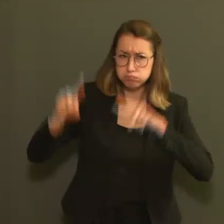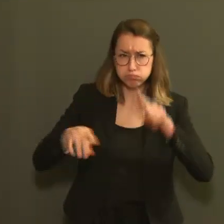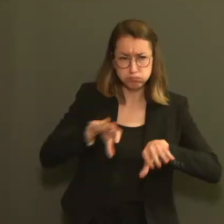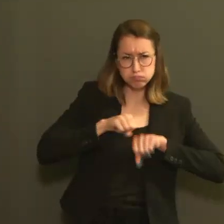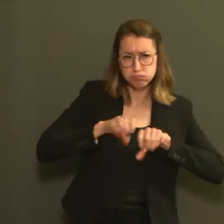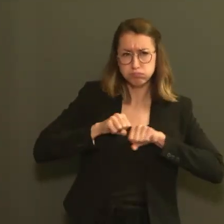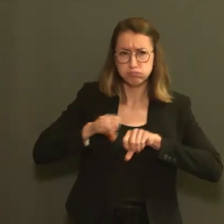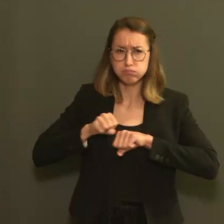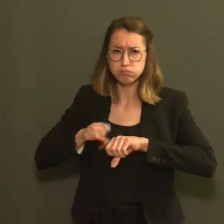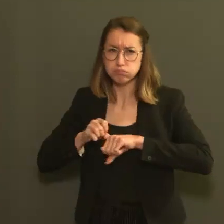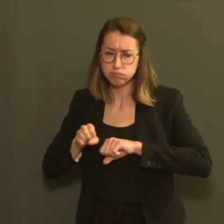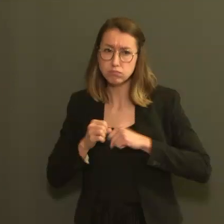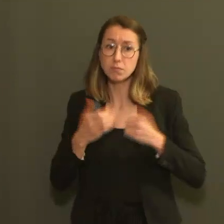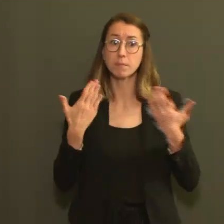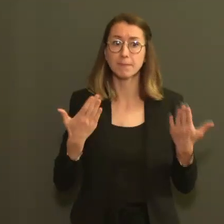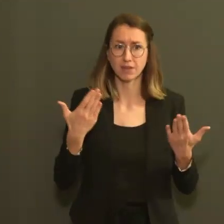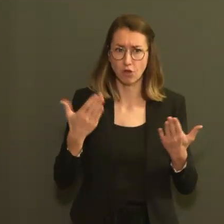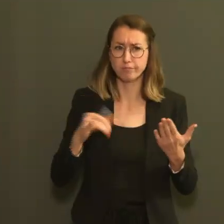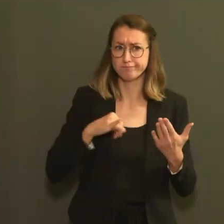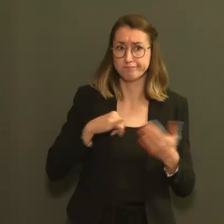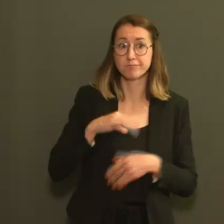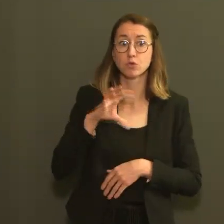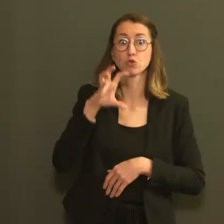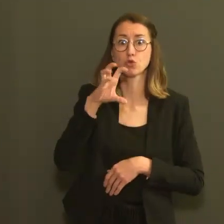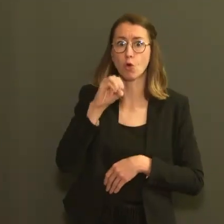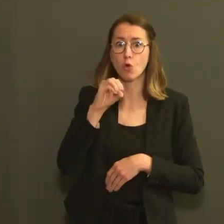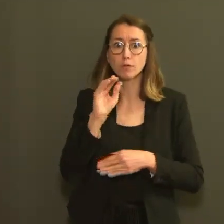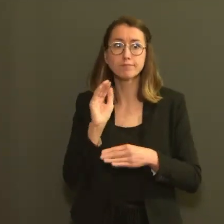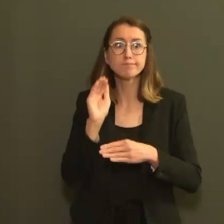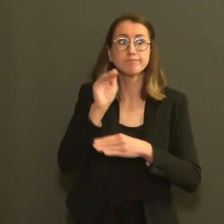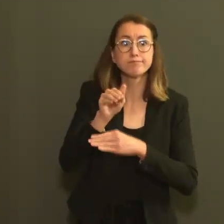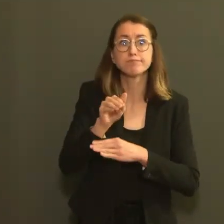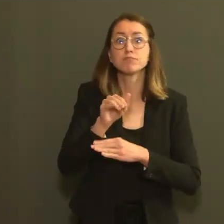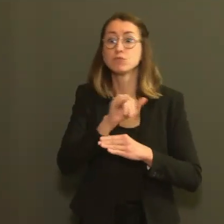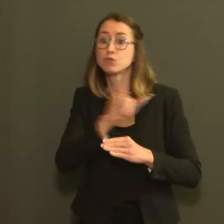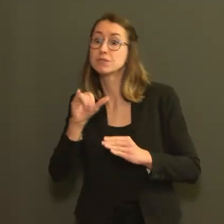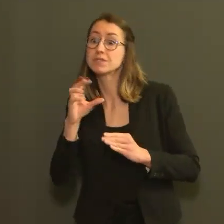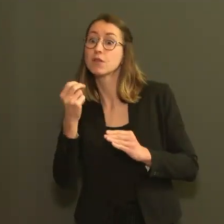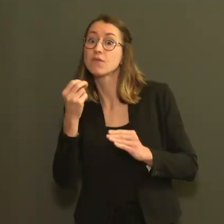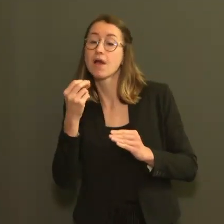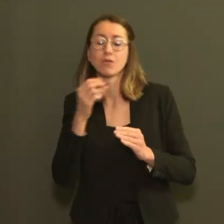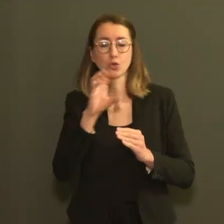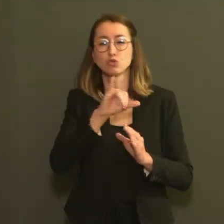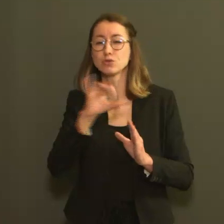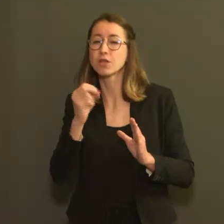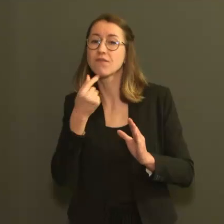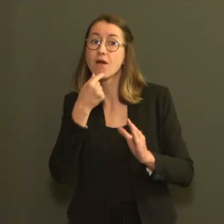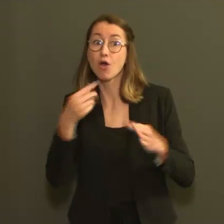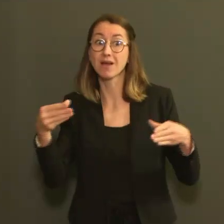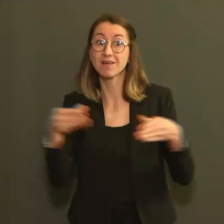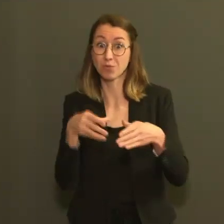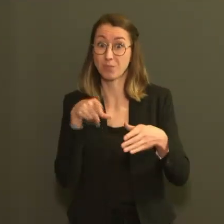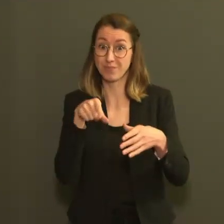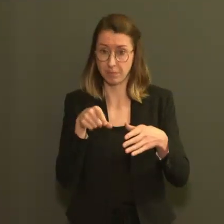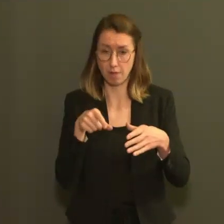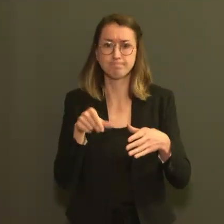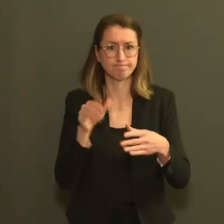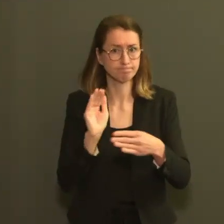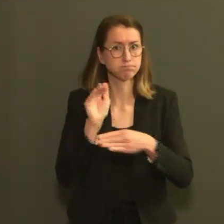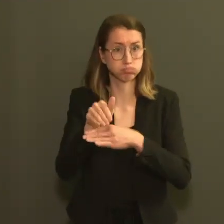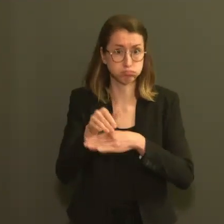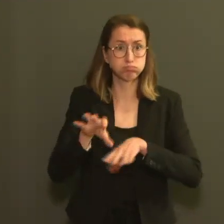augmentation vers les gens de plus de 30 ans, entre 30 et 80 ans. On l'a déjà souligné lors de la dernière conférence de presse. Actuellement, nous avons